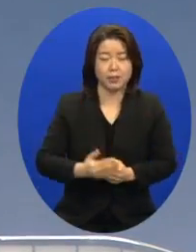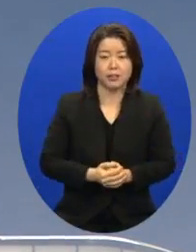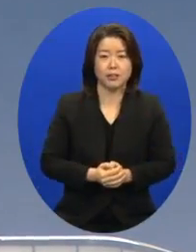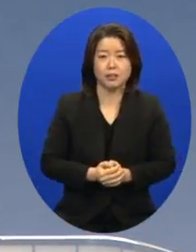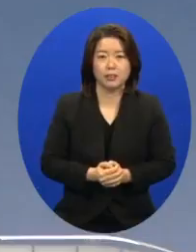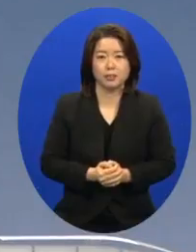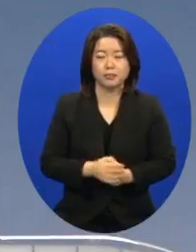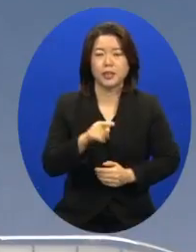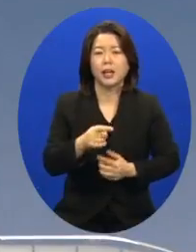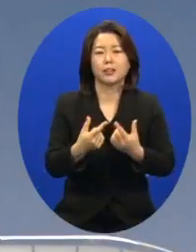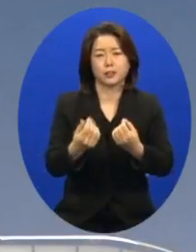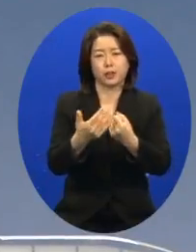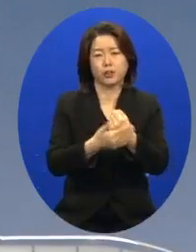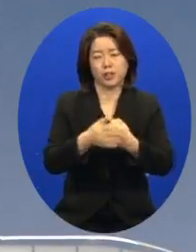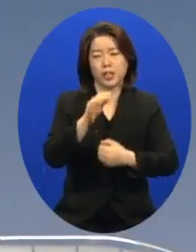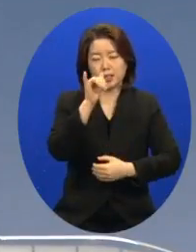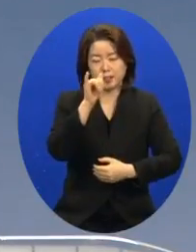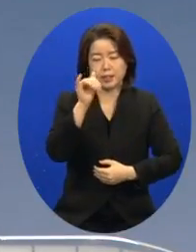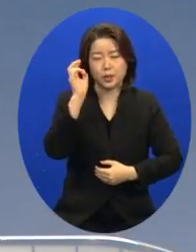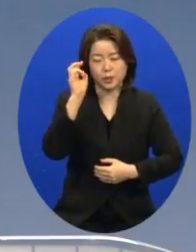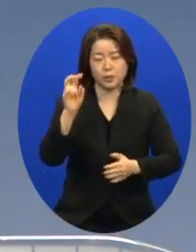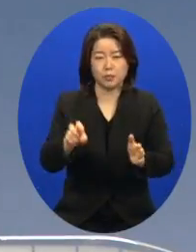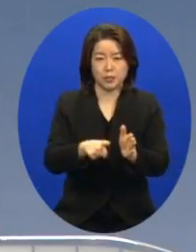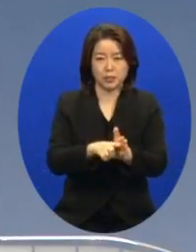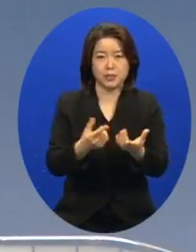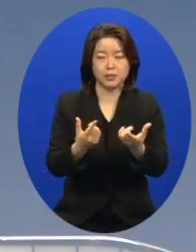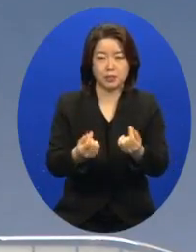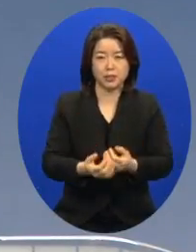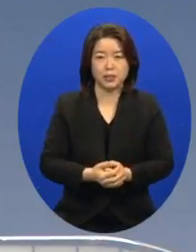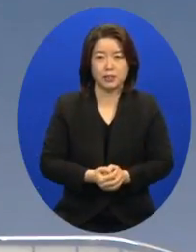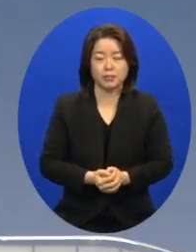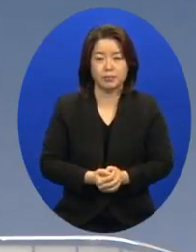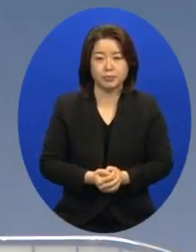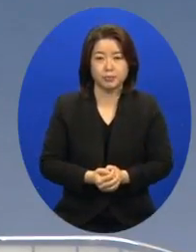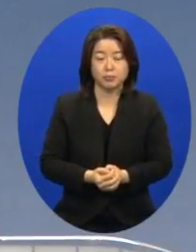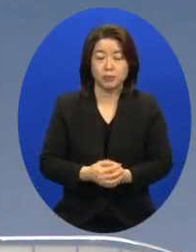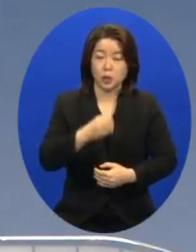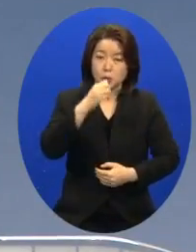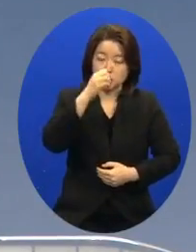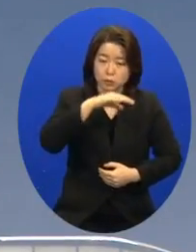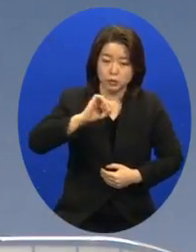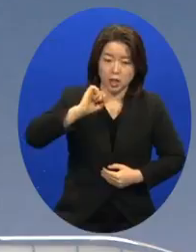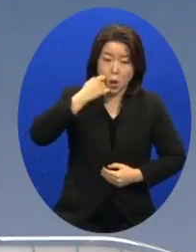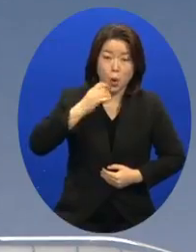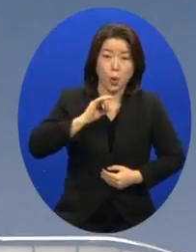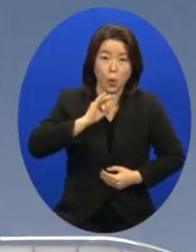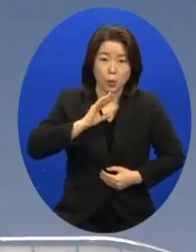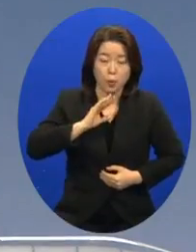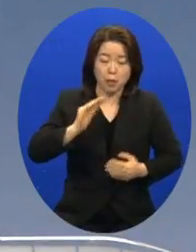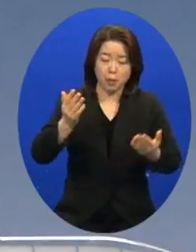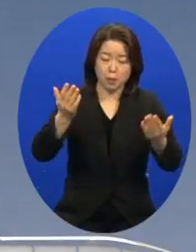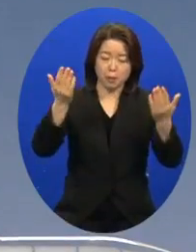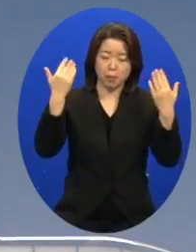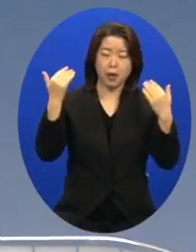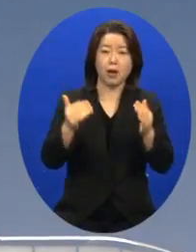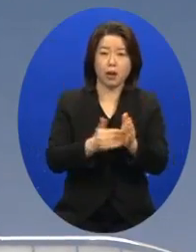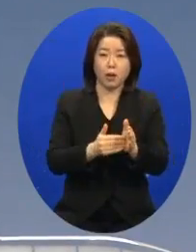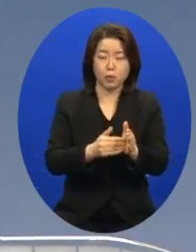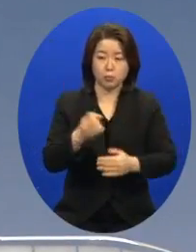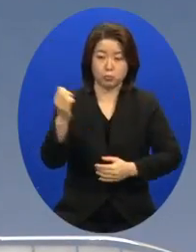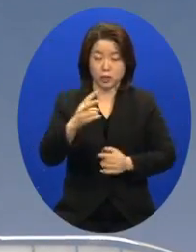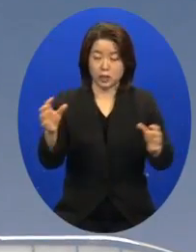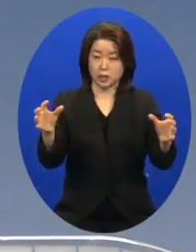그런 은혜가 있어야 할 거라고 믿습니다 그 절 어려움만 지나고 그때 다시